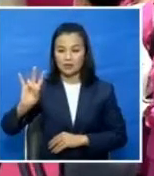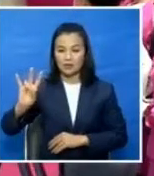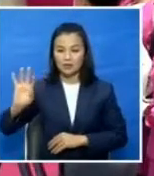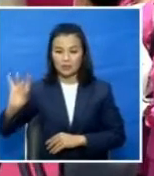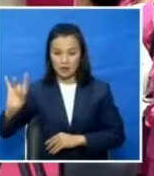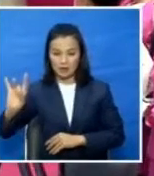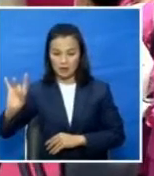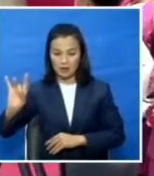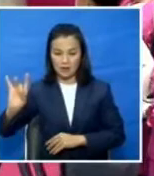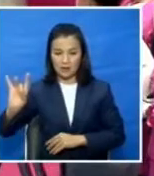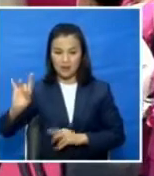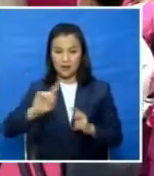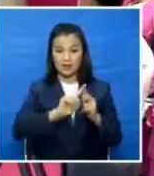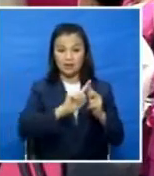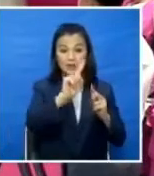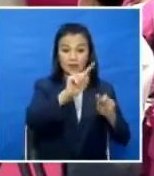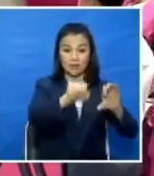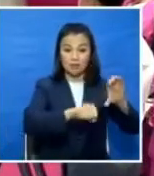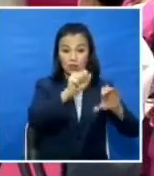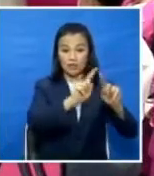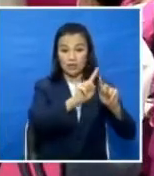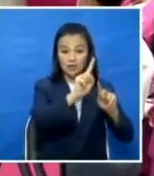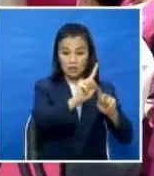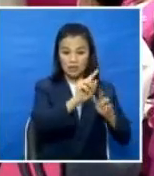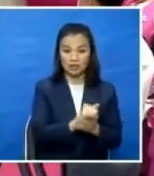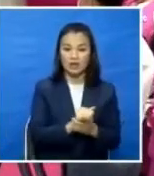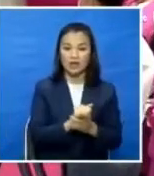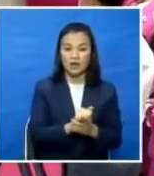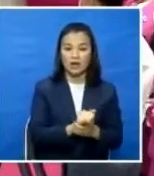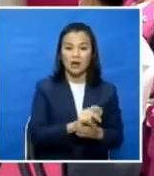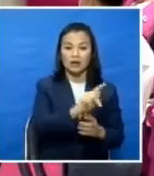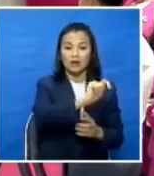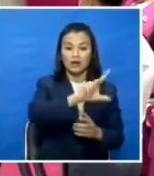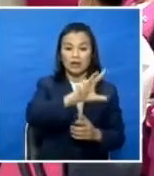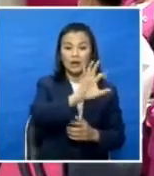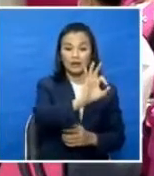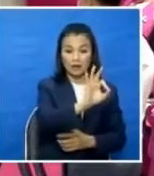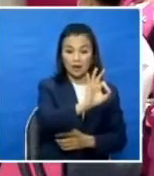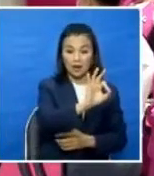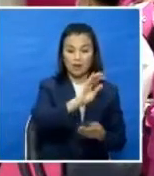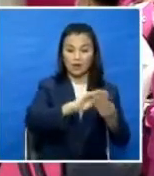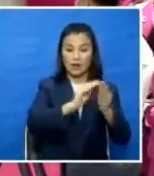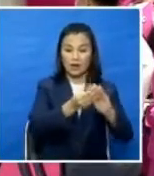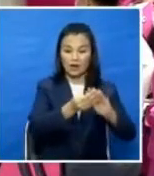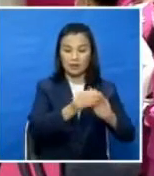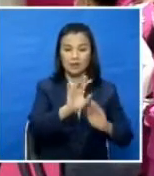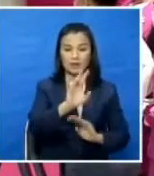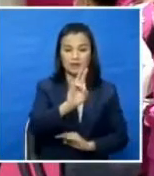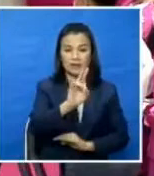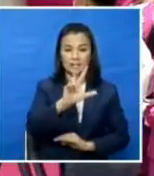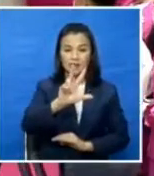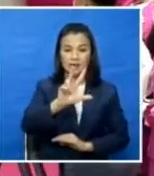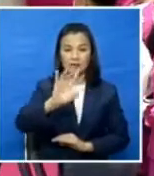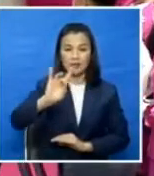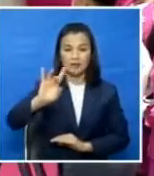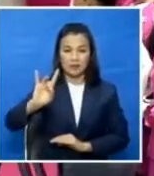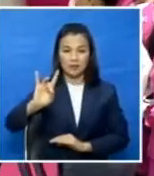978อันดับที่1หมุนครั้งที่1งวดที่9หมดอักษรถอฐานเลขที่ออก